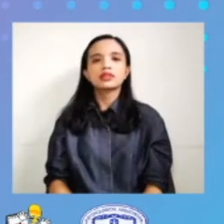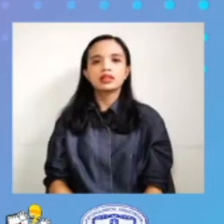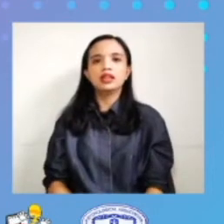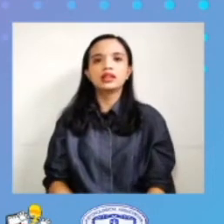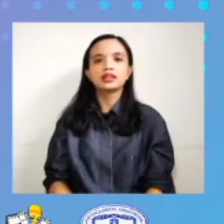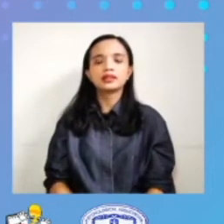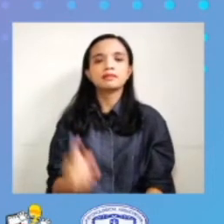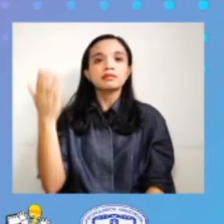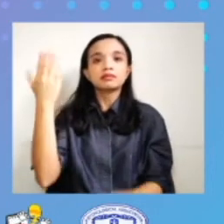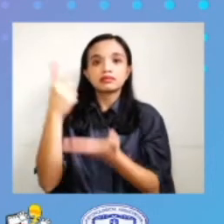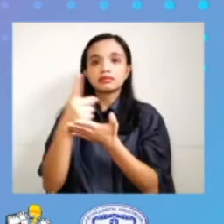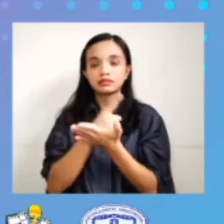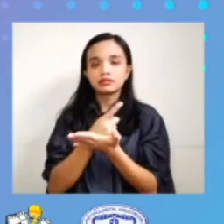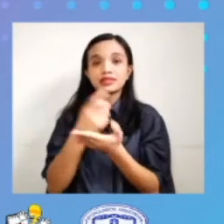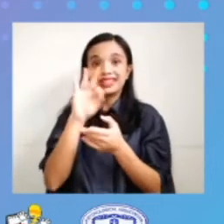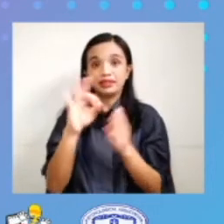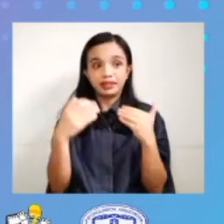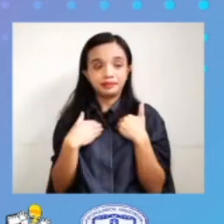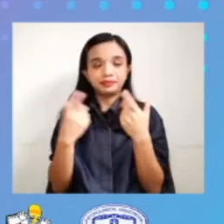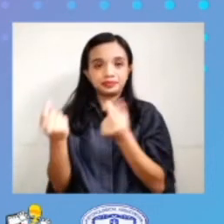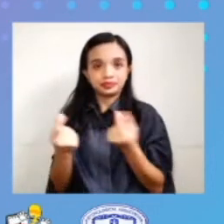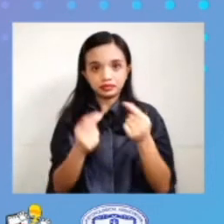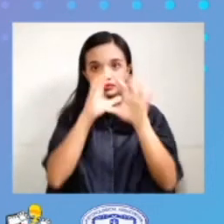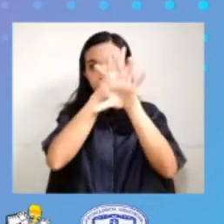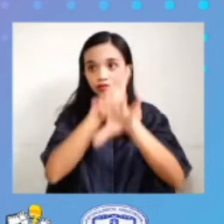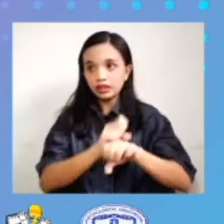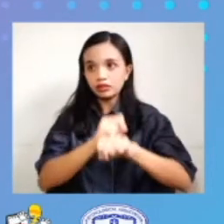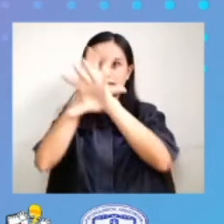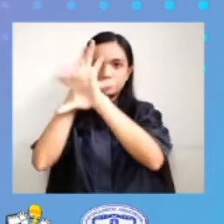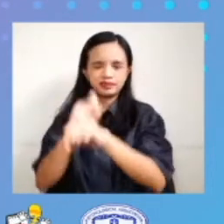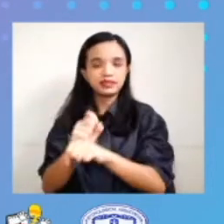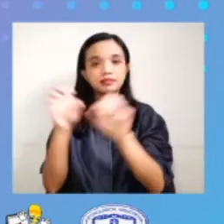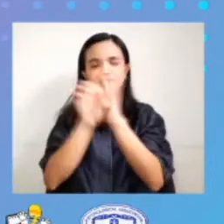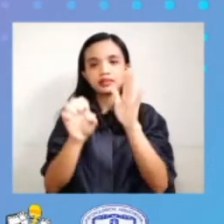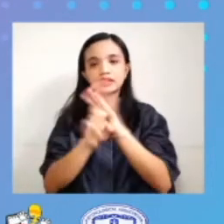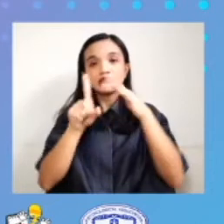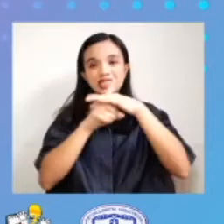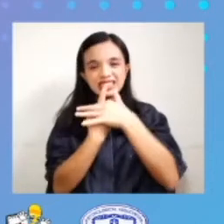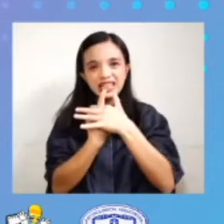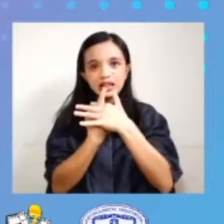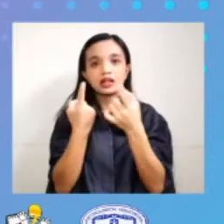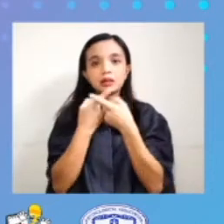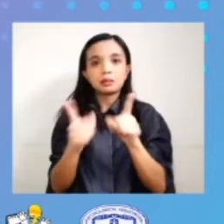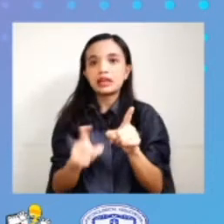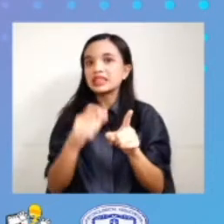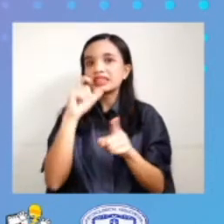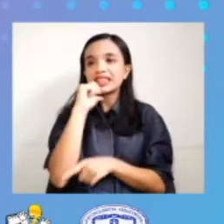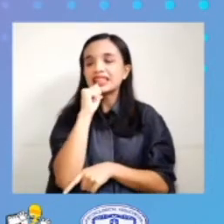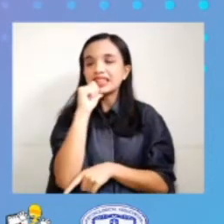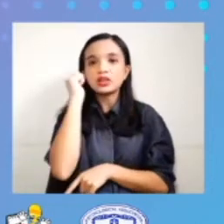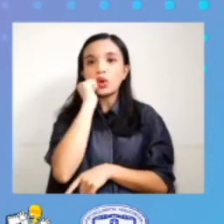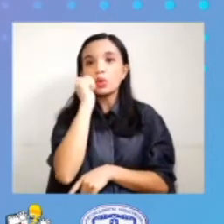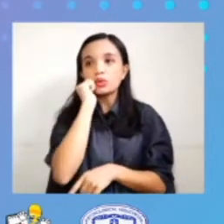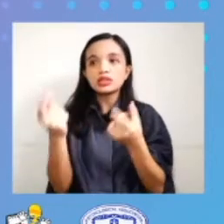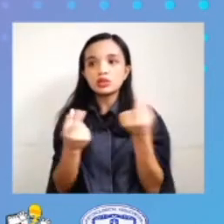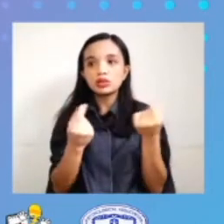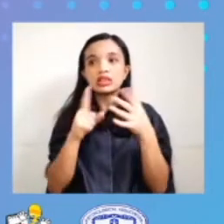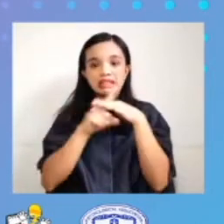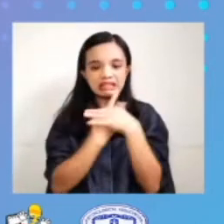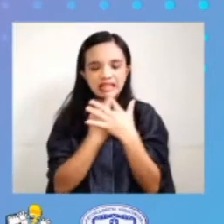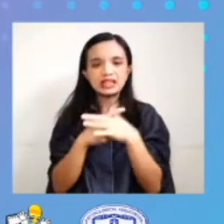is neuroplasticity? There were findings na kaya mo pala talaga i-calibrate yung iyong brain, no?